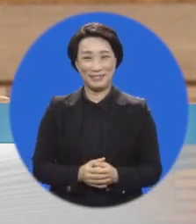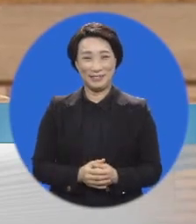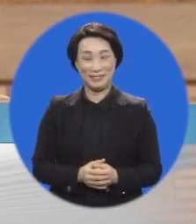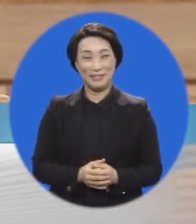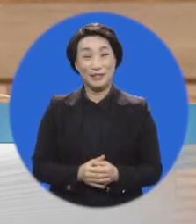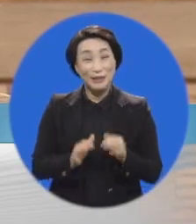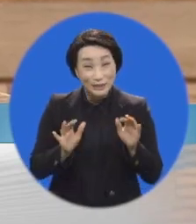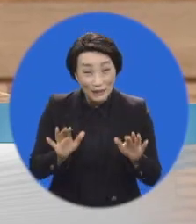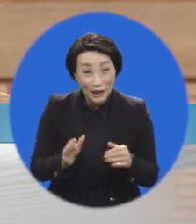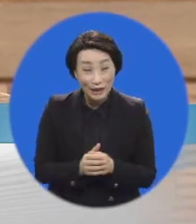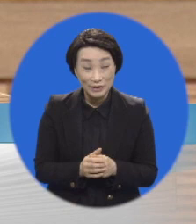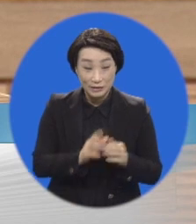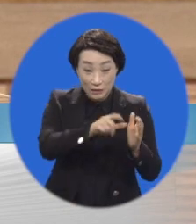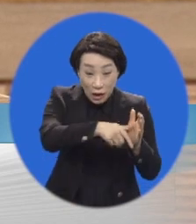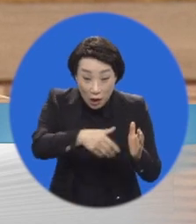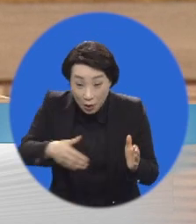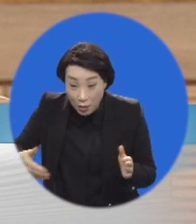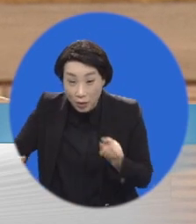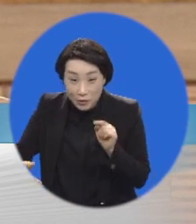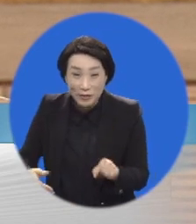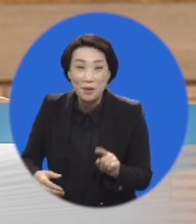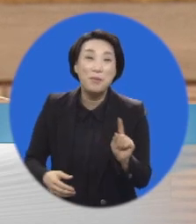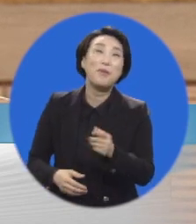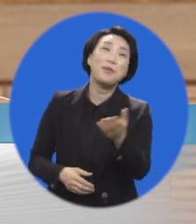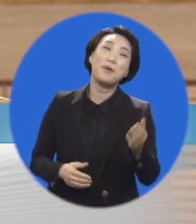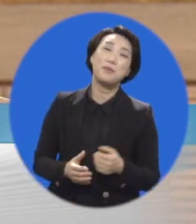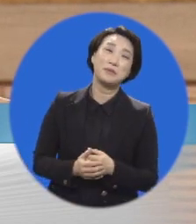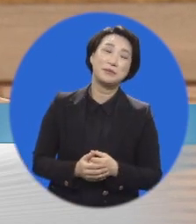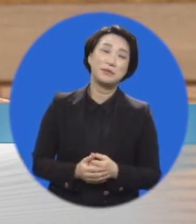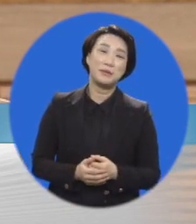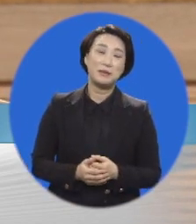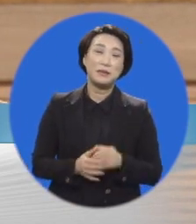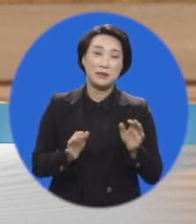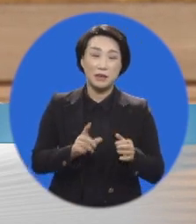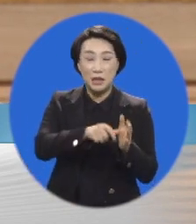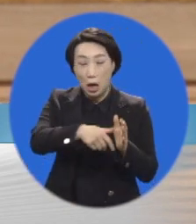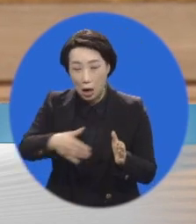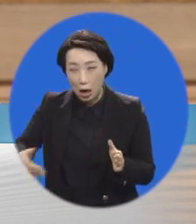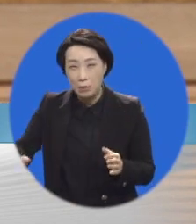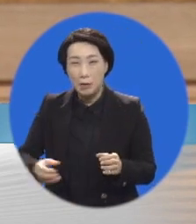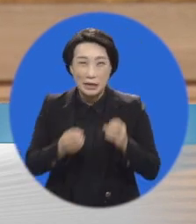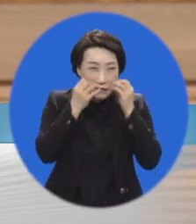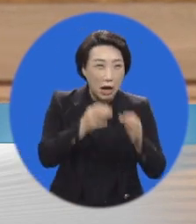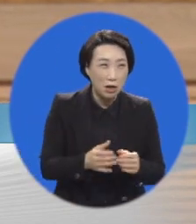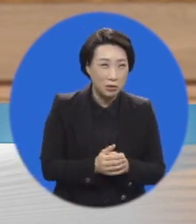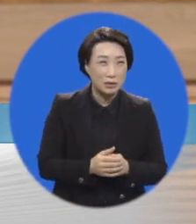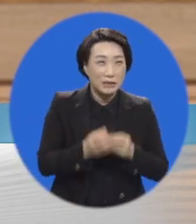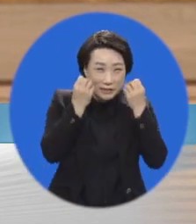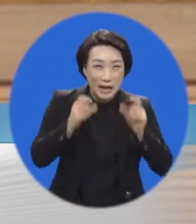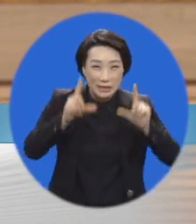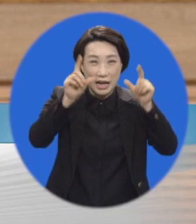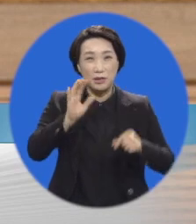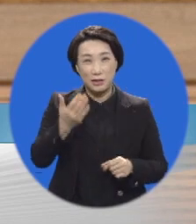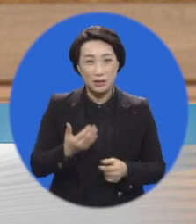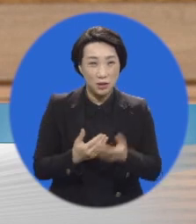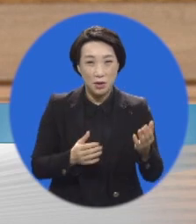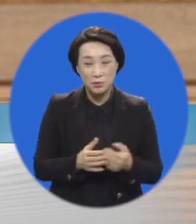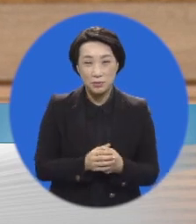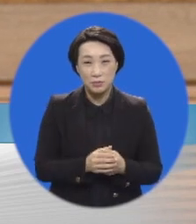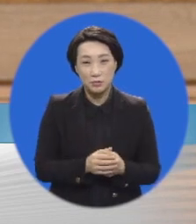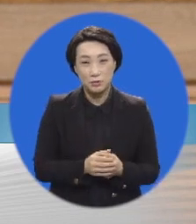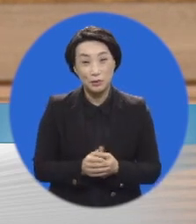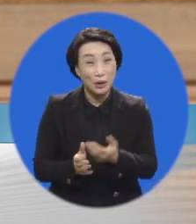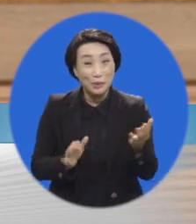보세요, 이 세월이 무엇입니까? 아, 세월 가면 야 새것이 왔다, 새날이 왔다 뭐 그러는데